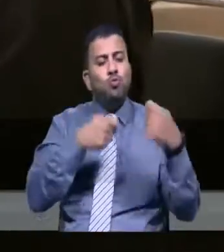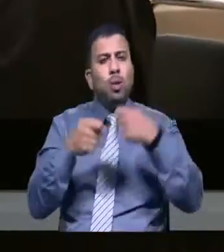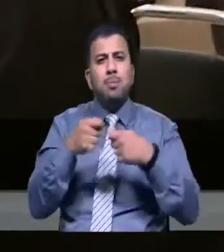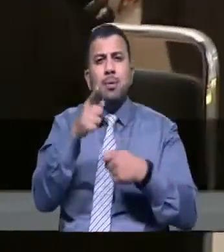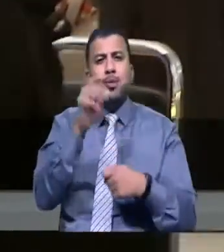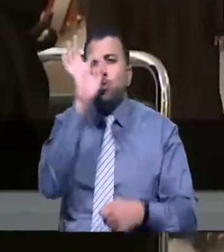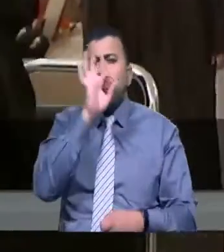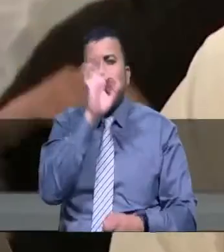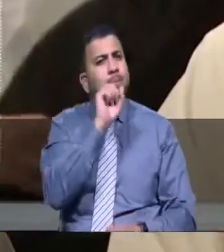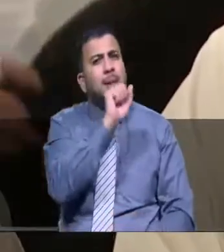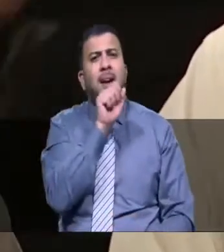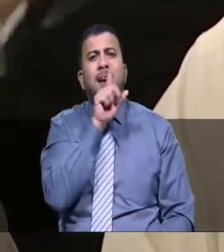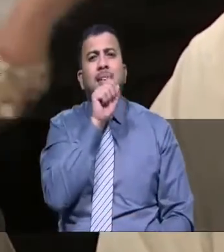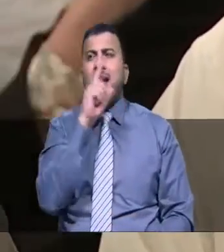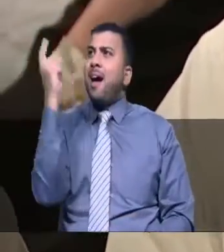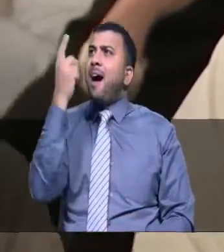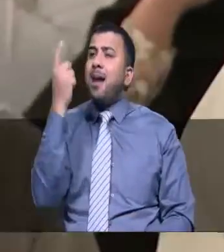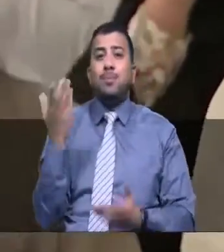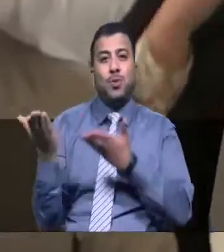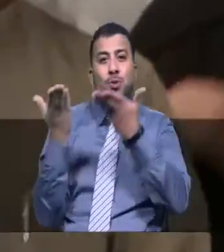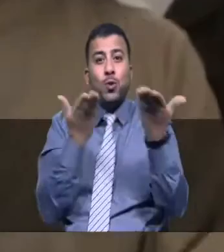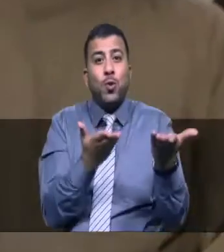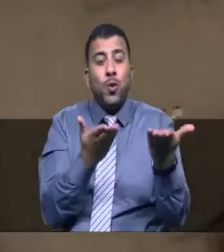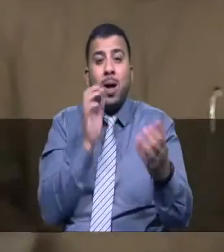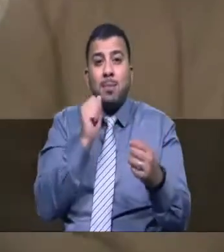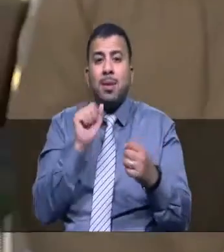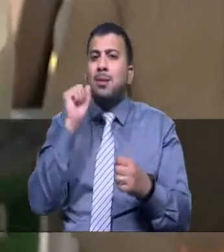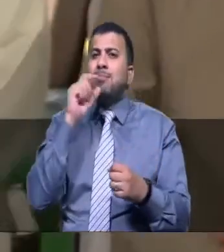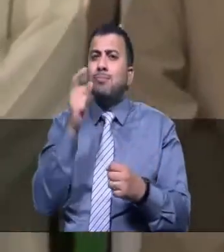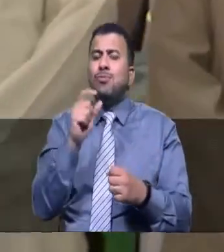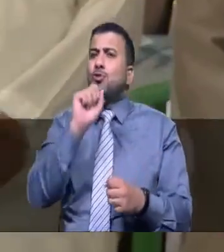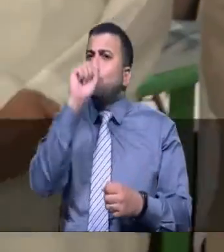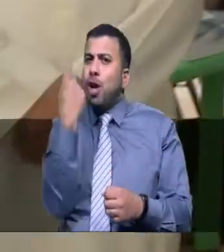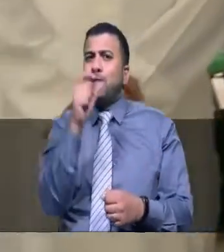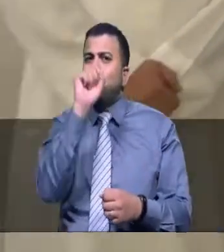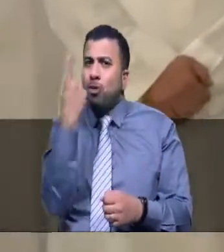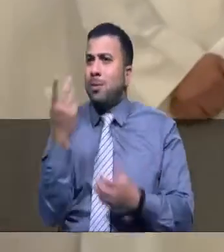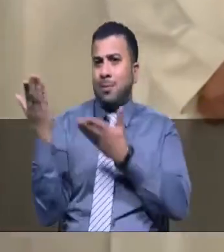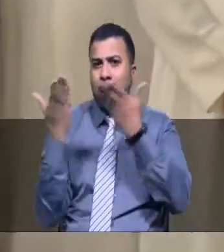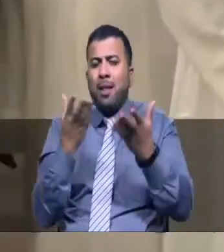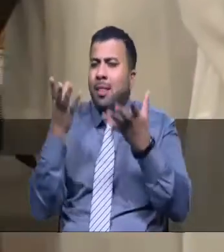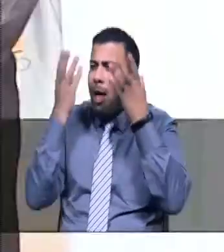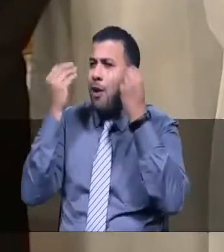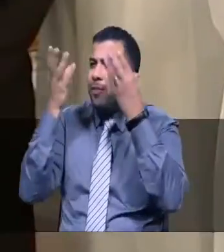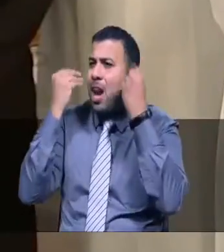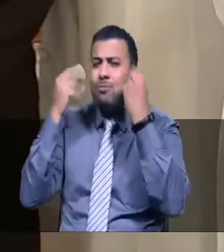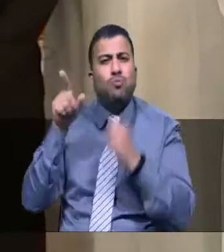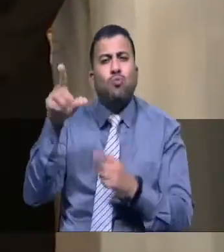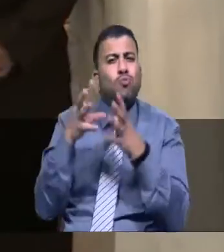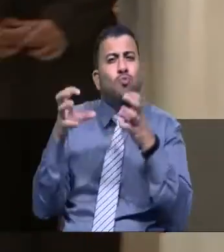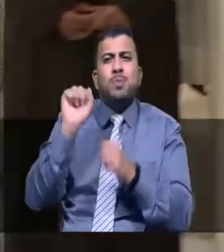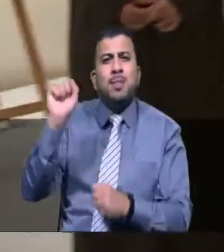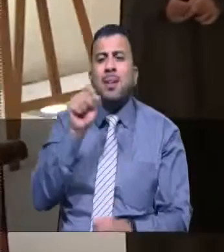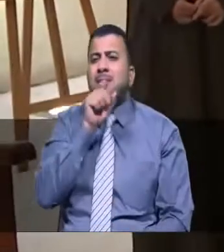التعريف بالتراث العالمي من خلال استضافة دولة من دول العالم شهريا للتعرف عن قرب على ثقافات